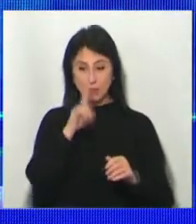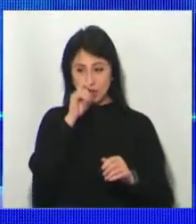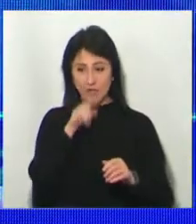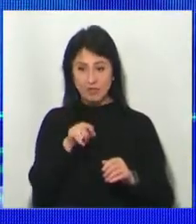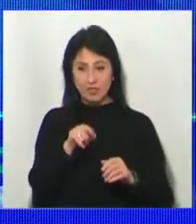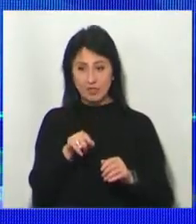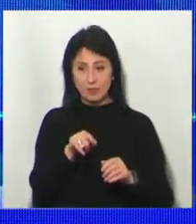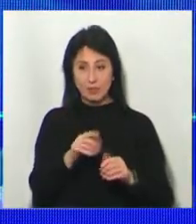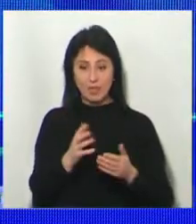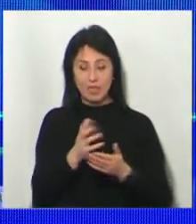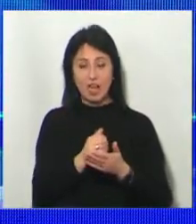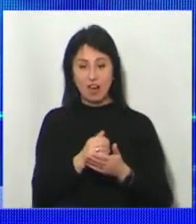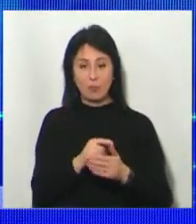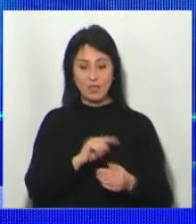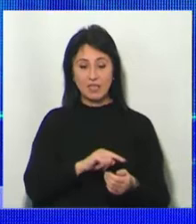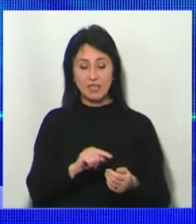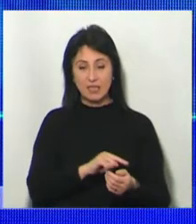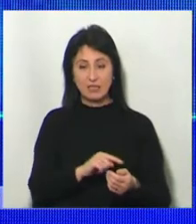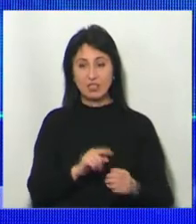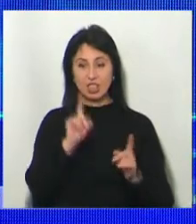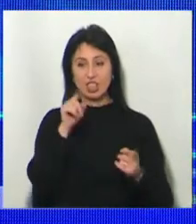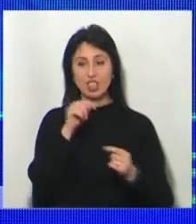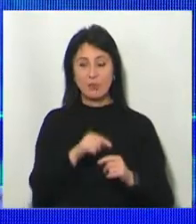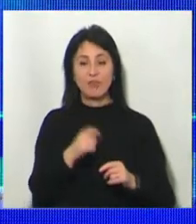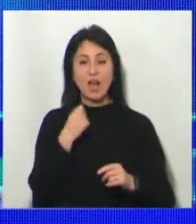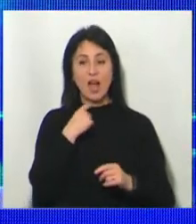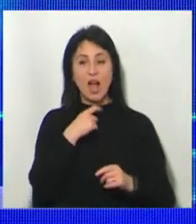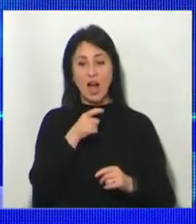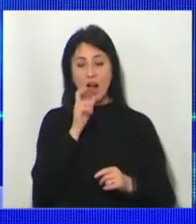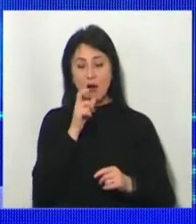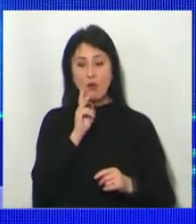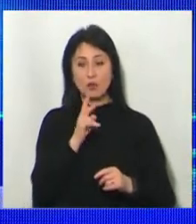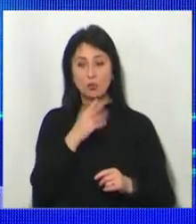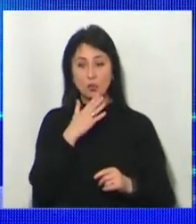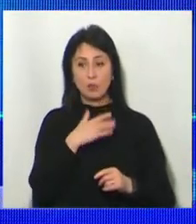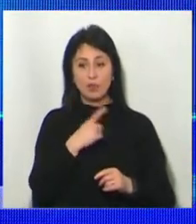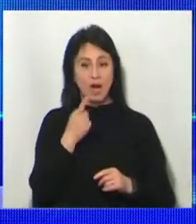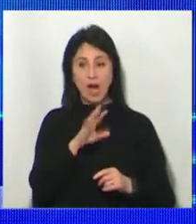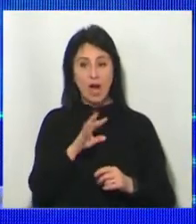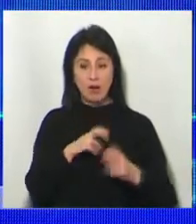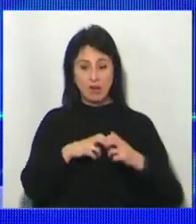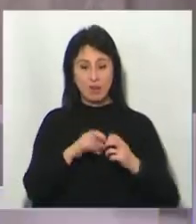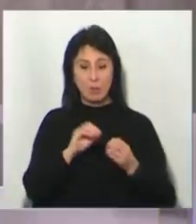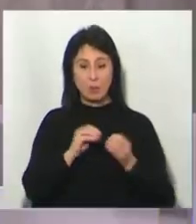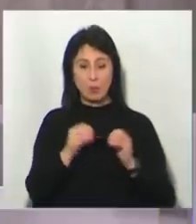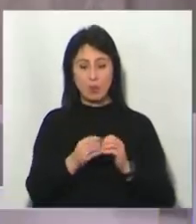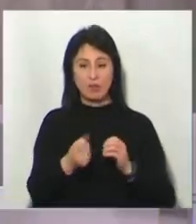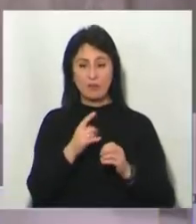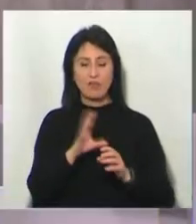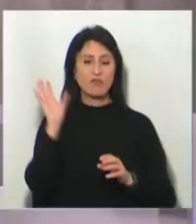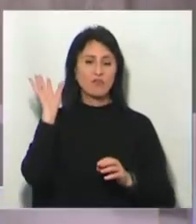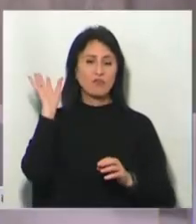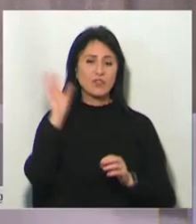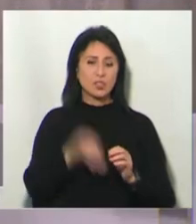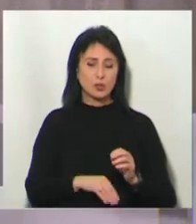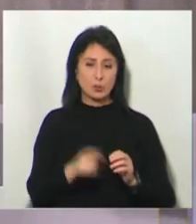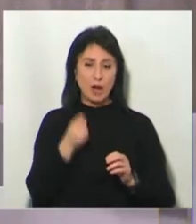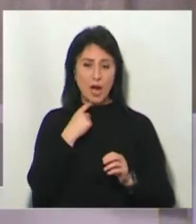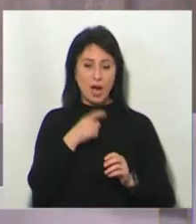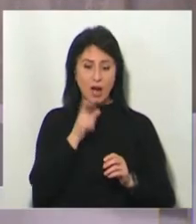შარჯავას. შარჯავას დაგროვება სისხლში და შესაბამისად ალკოჰოლმომხმარებლებში არა მარტო სახსროვანი პრობლემები იჩენს თავს,